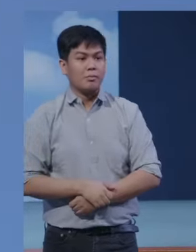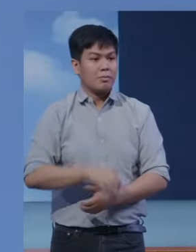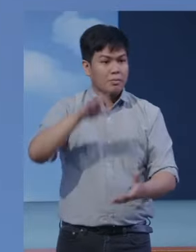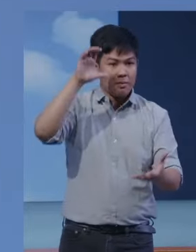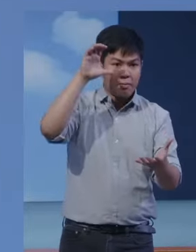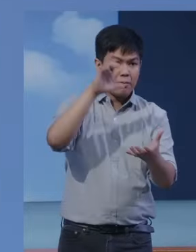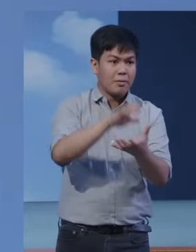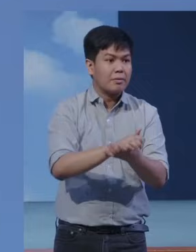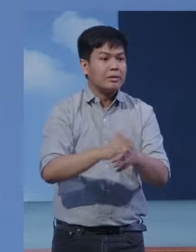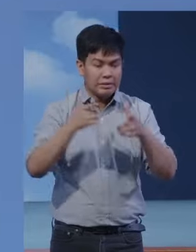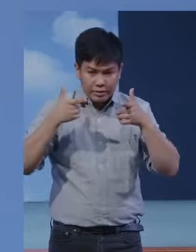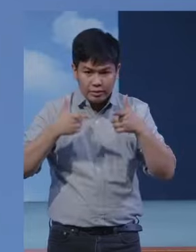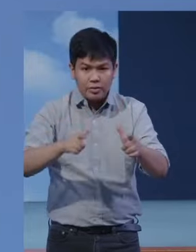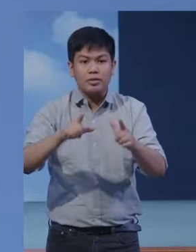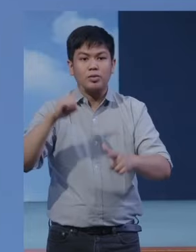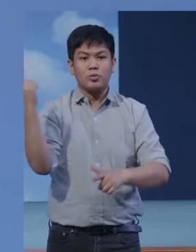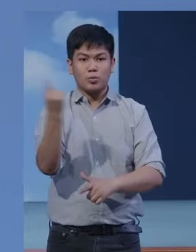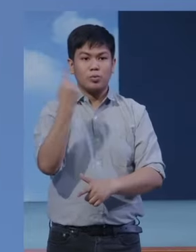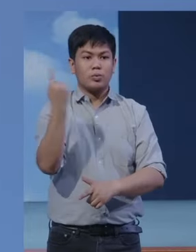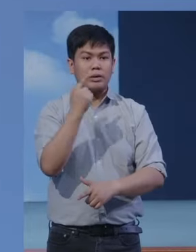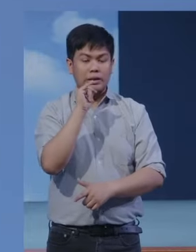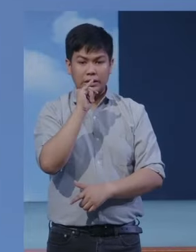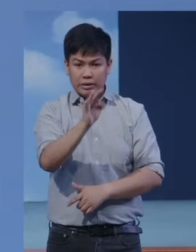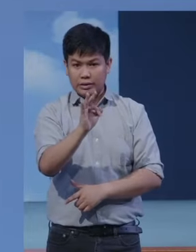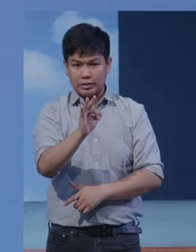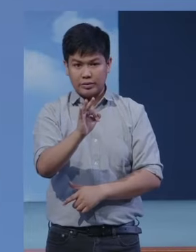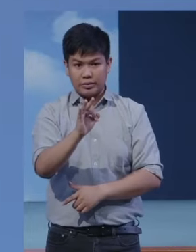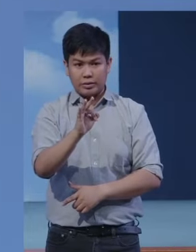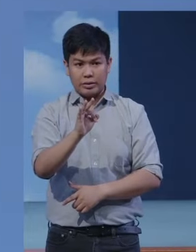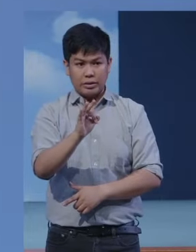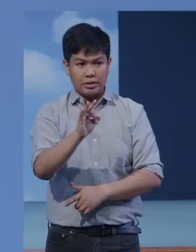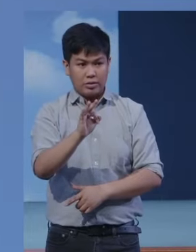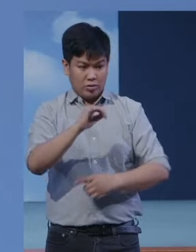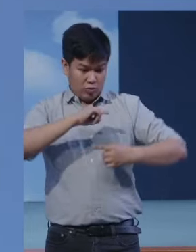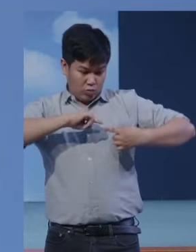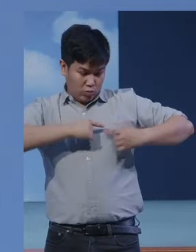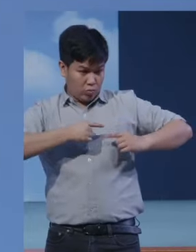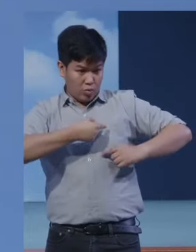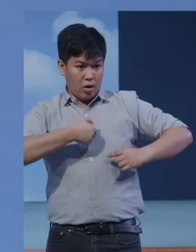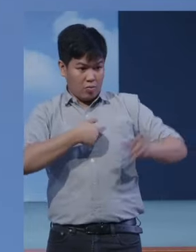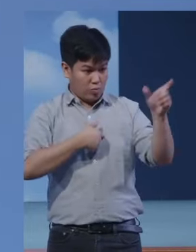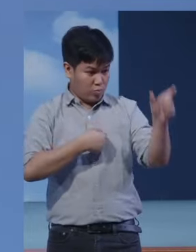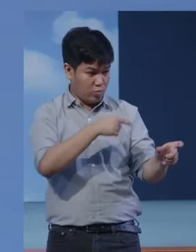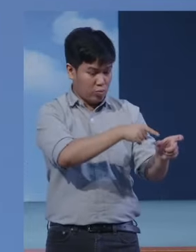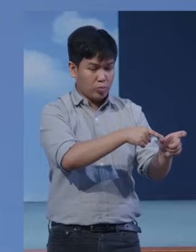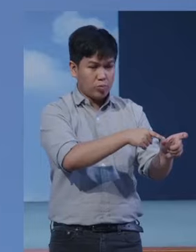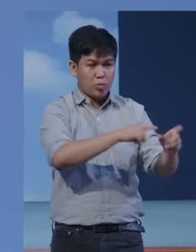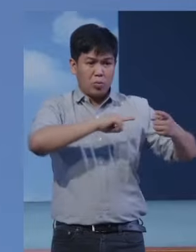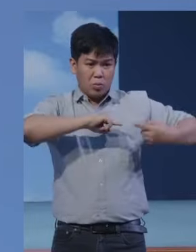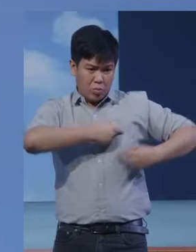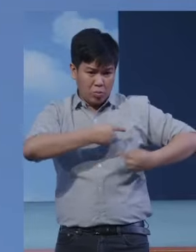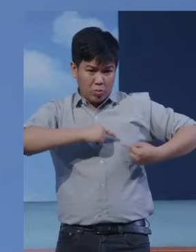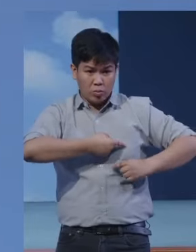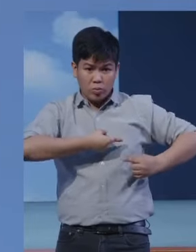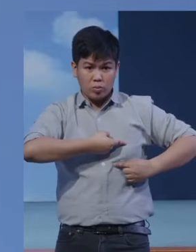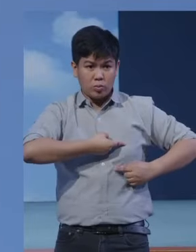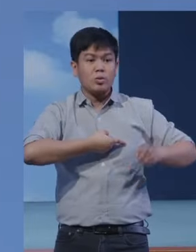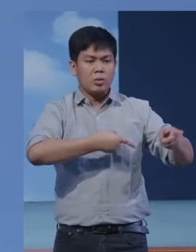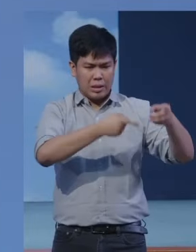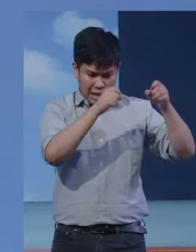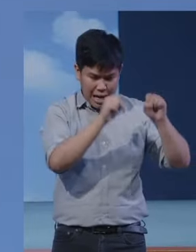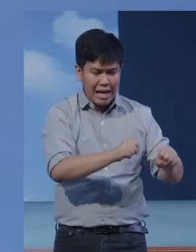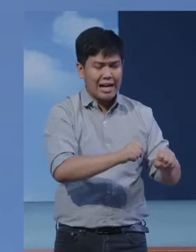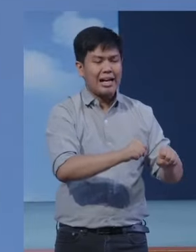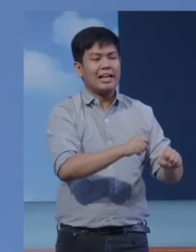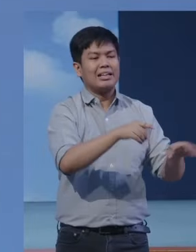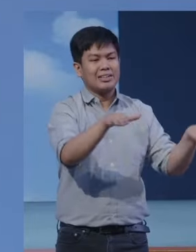ay pinapahintulutang doon sa aggrieved party yung pong naoffend hindi